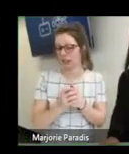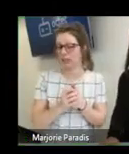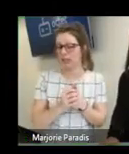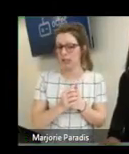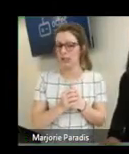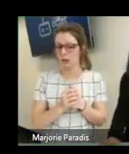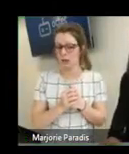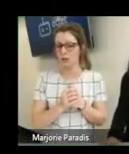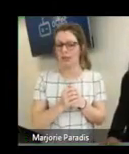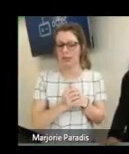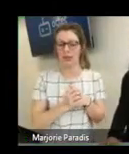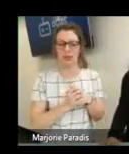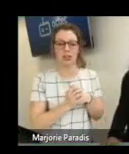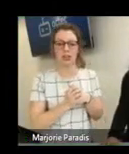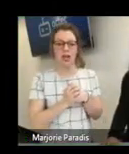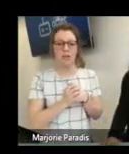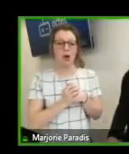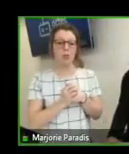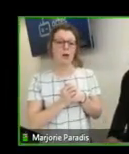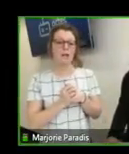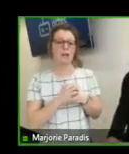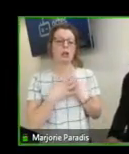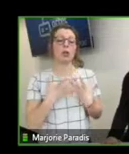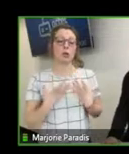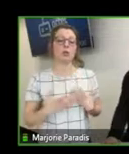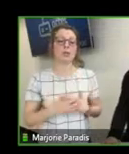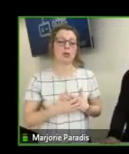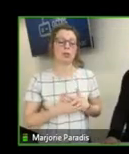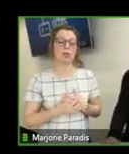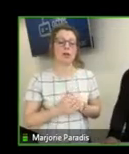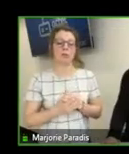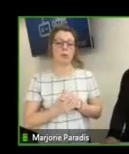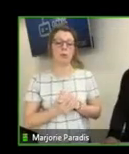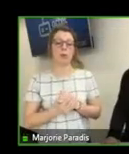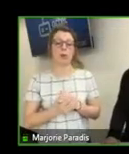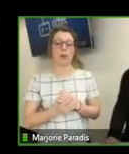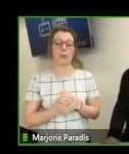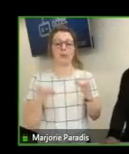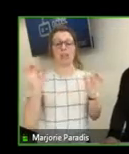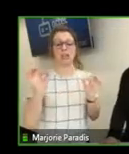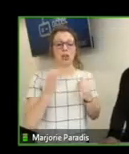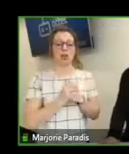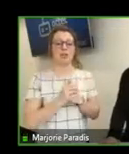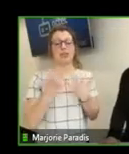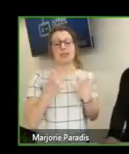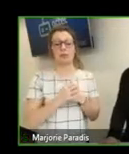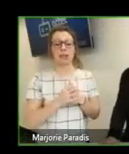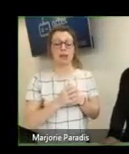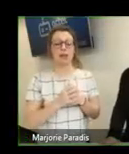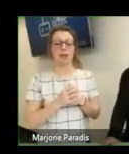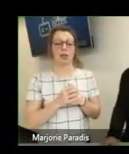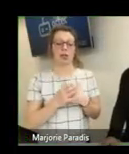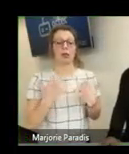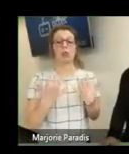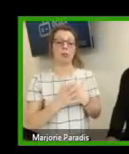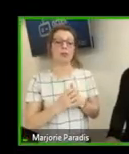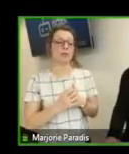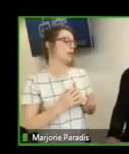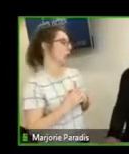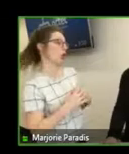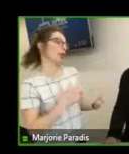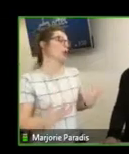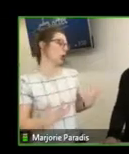intelligence artificielle, si on veut, ou sa technologie, on peut penser que le contenu serait de plus en plus difficile, finalement, ce serait de plus